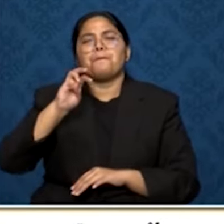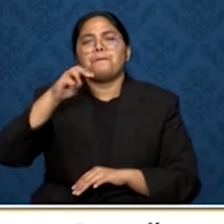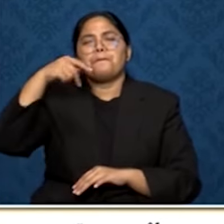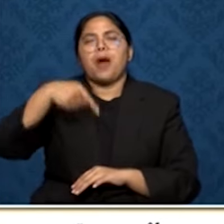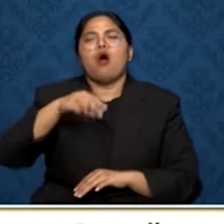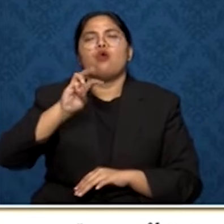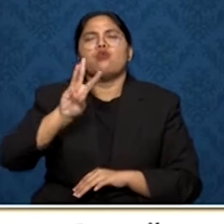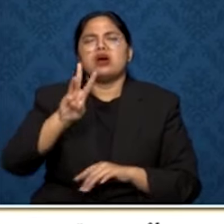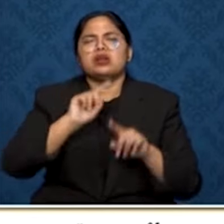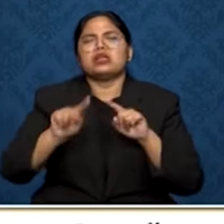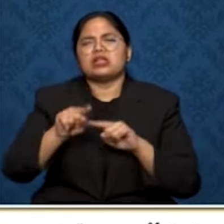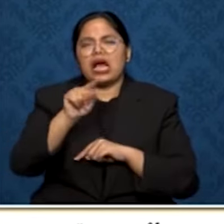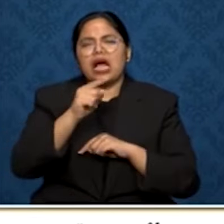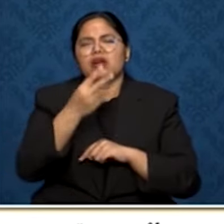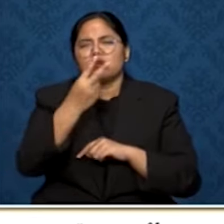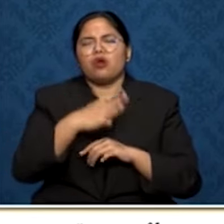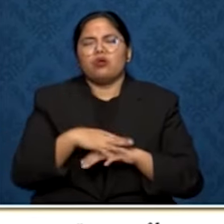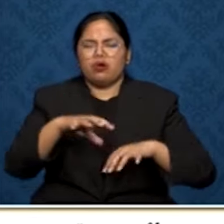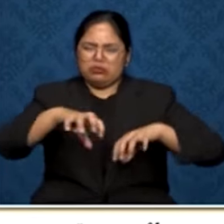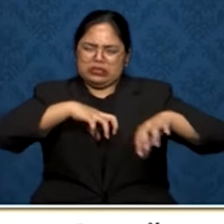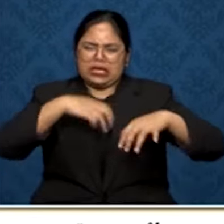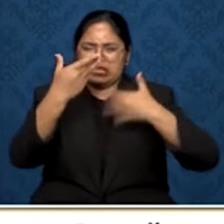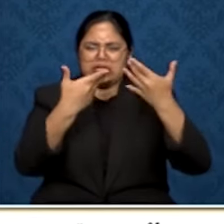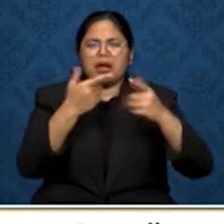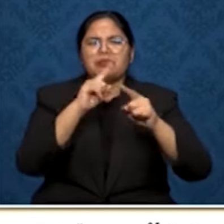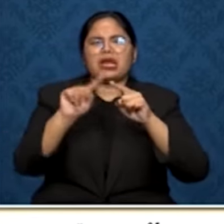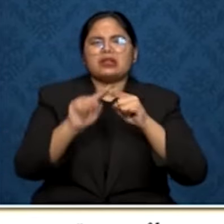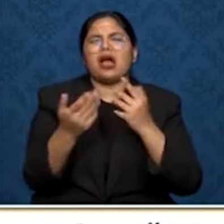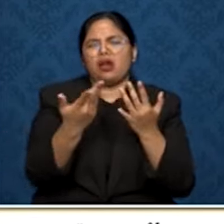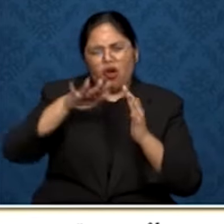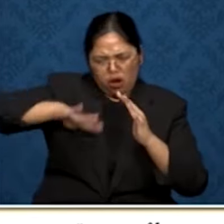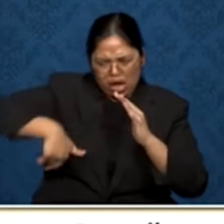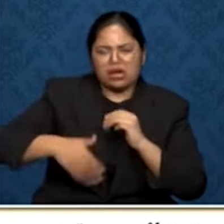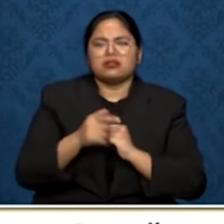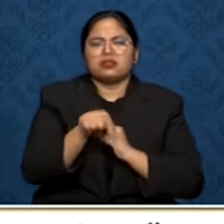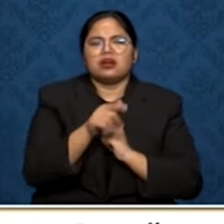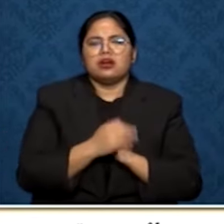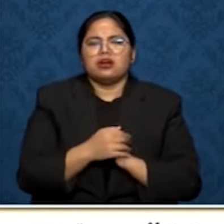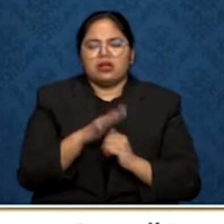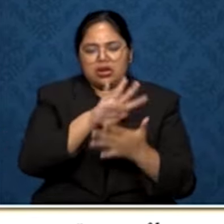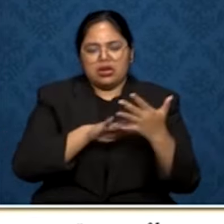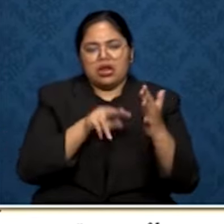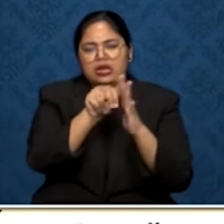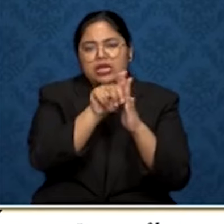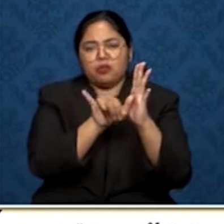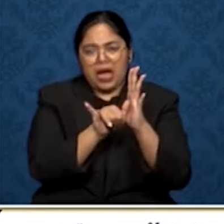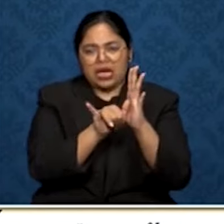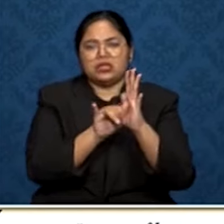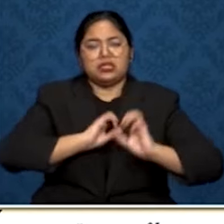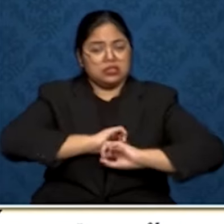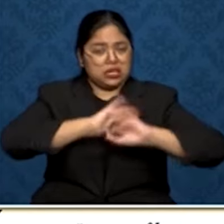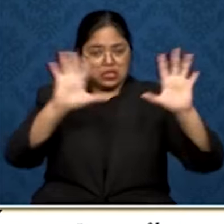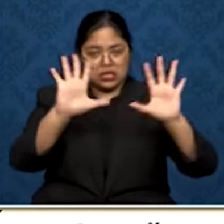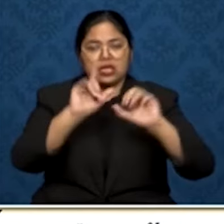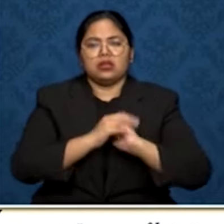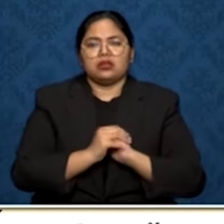องเที่ยว เลือกอะไร Event ค่อยวากัที่หลังเลยครับยาว หลักการทำนโยบายที่ปลงใสครับ การม